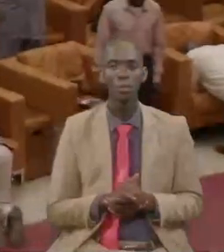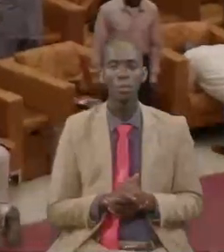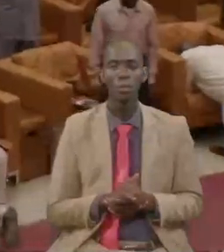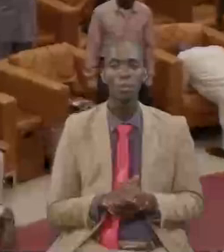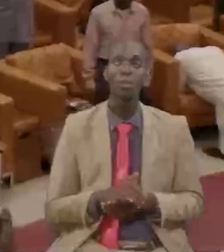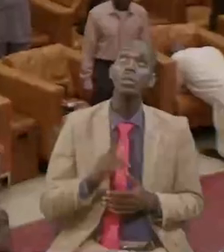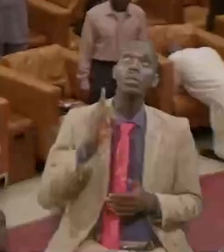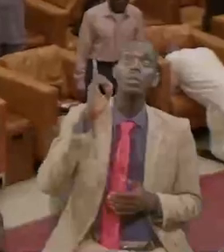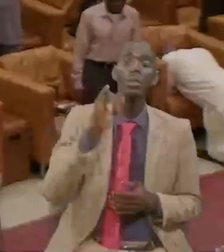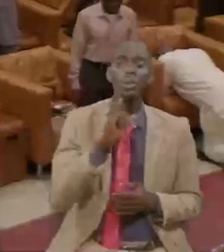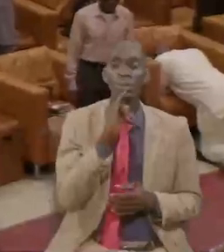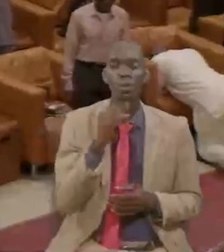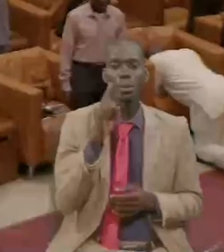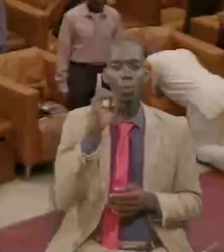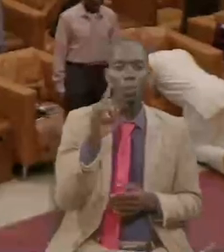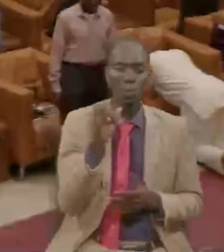C'est lui